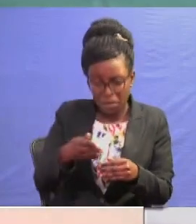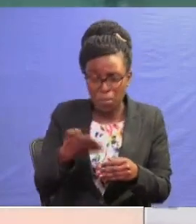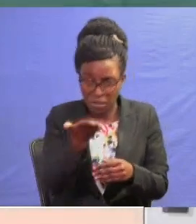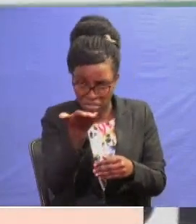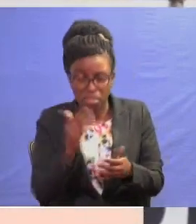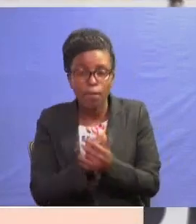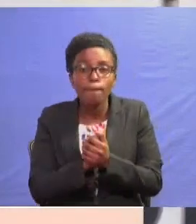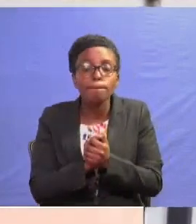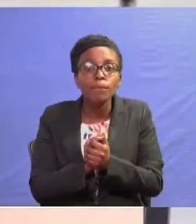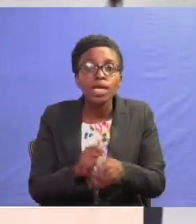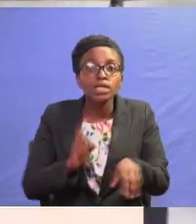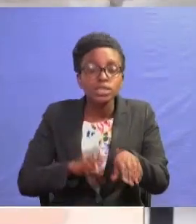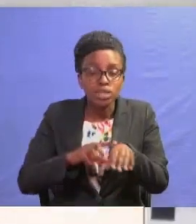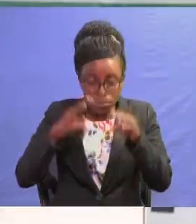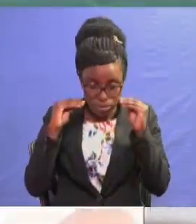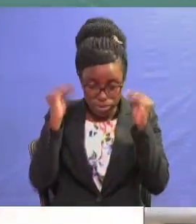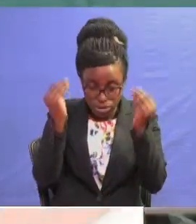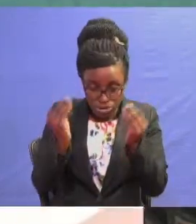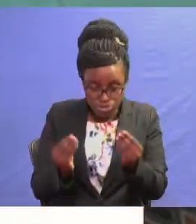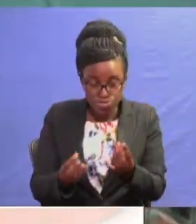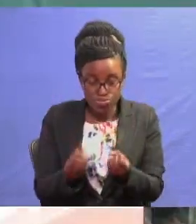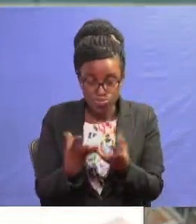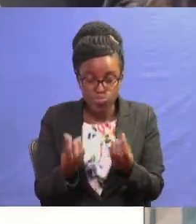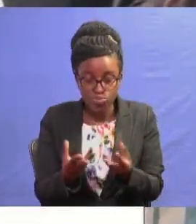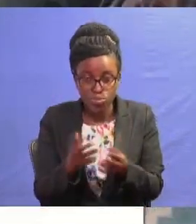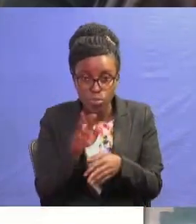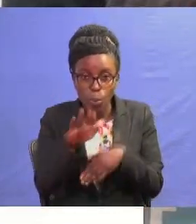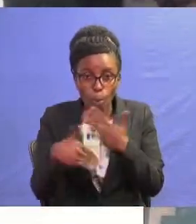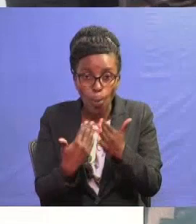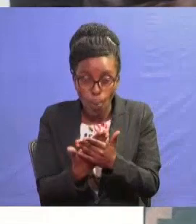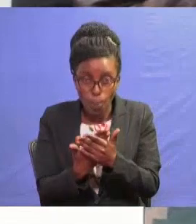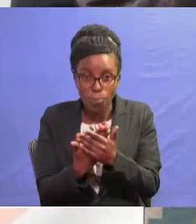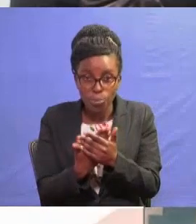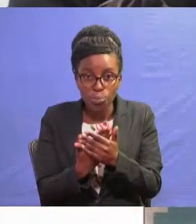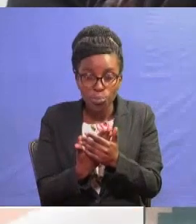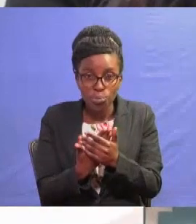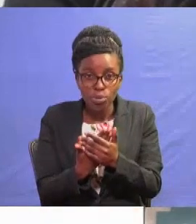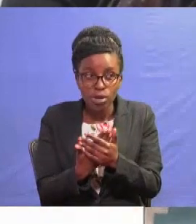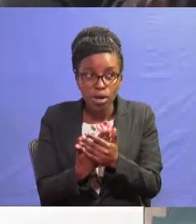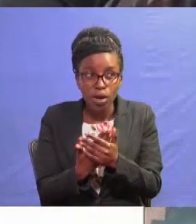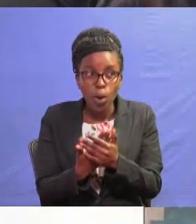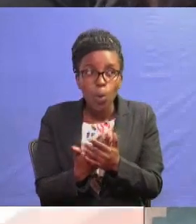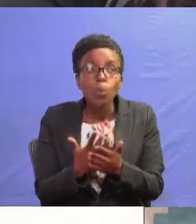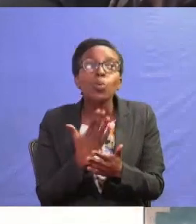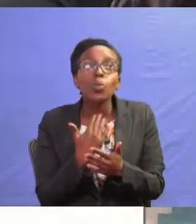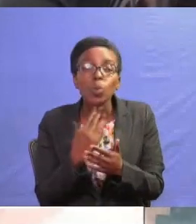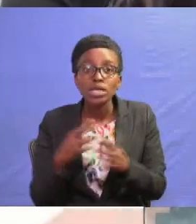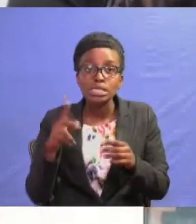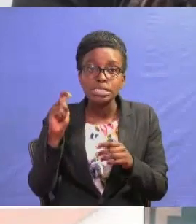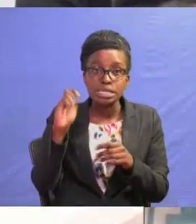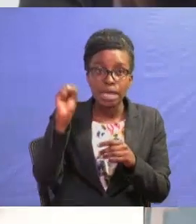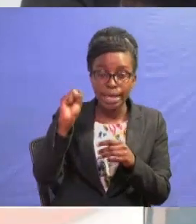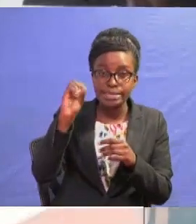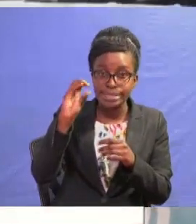ambaye ni mmoja wa walimu wa sekondari msingi, amesema kuwa lazima matakwa yao yatiliwe maanani, akiitaka TSC kutii agizo